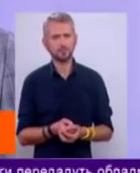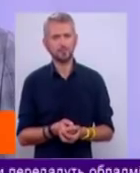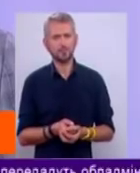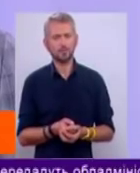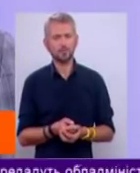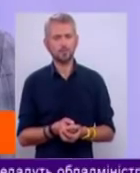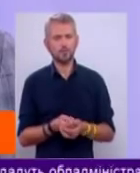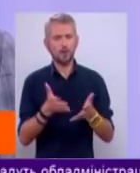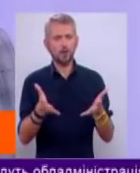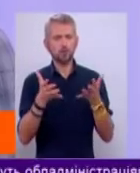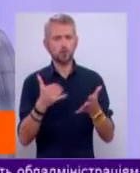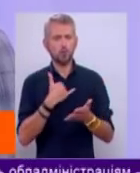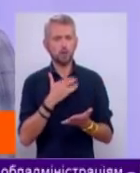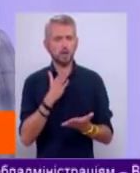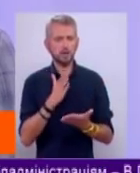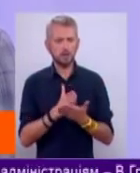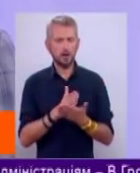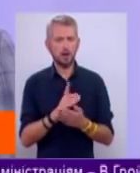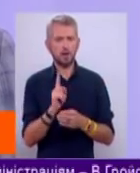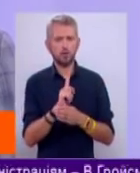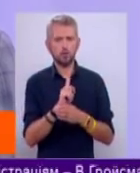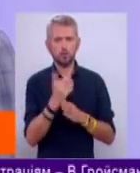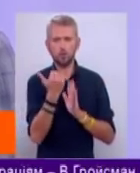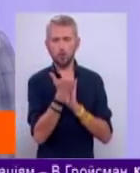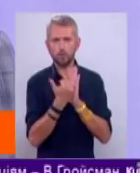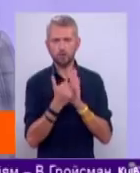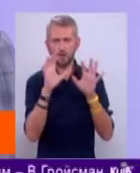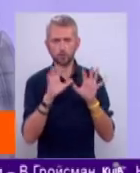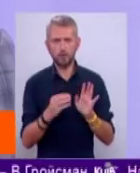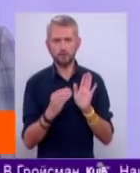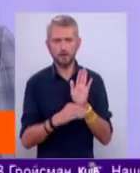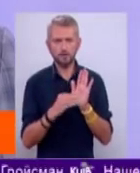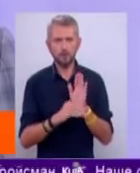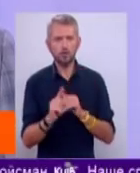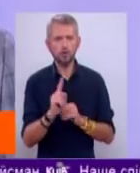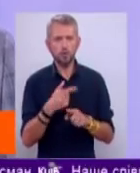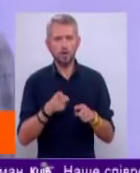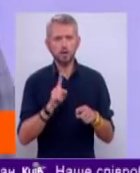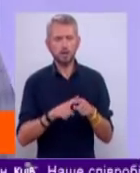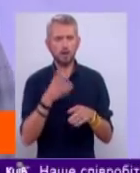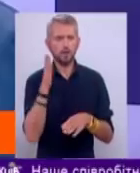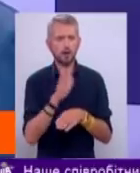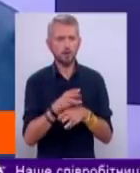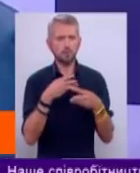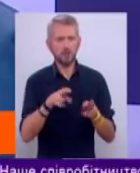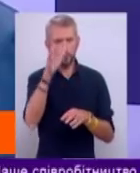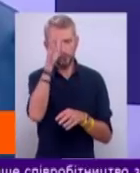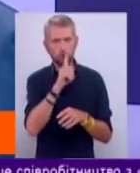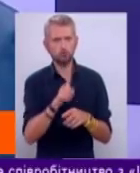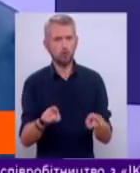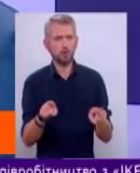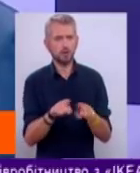чітко в нас є норми законодавства, де зазначено, що це наказ Міністерства освіти, що таке